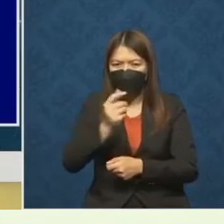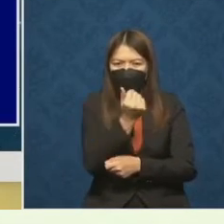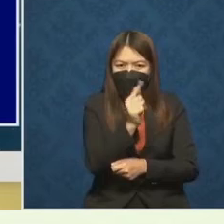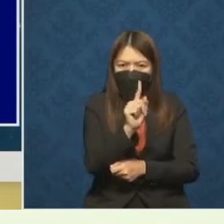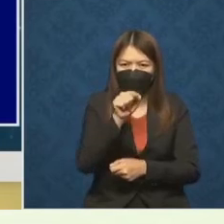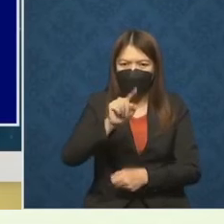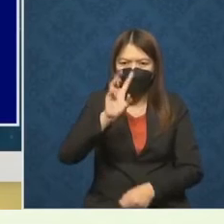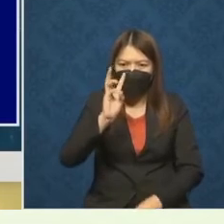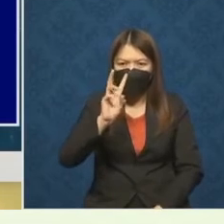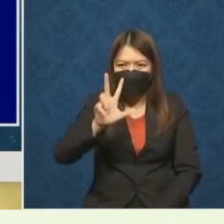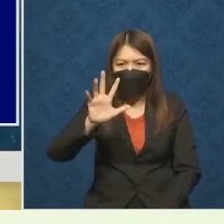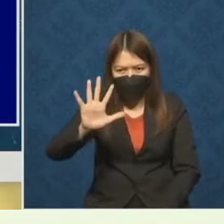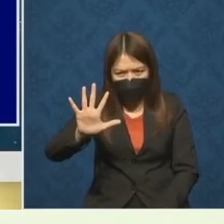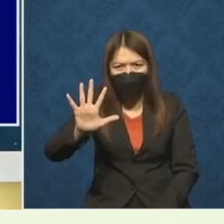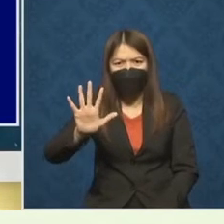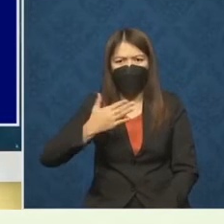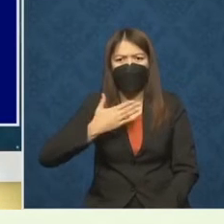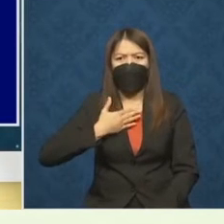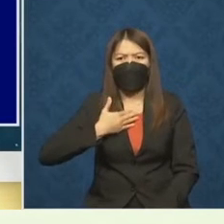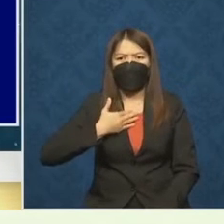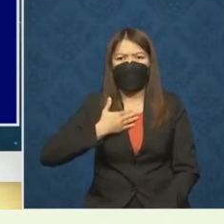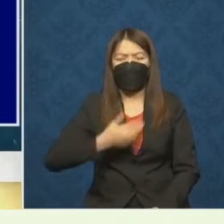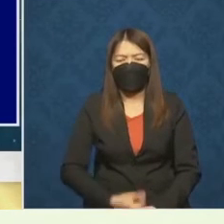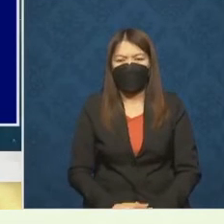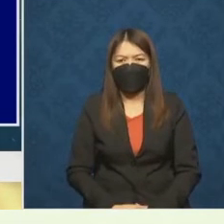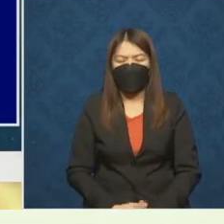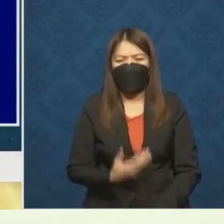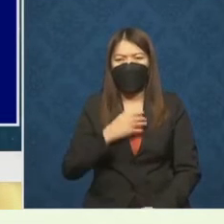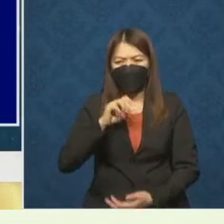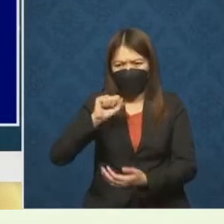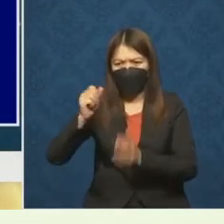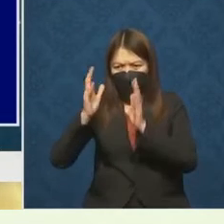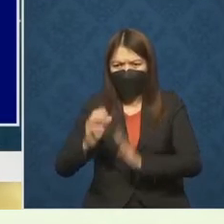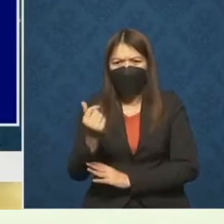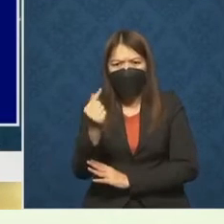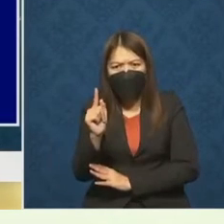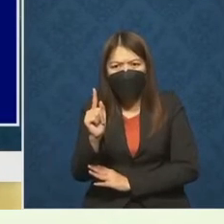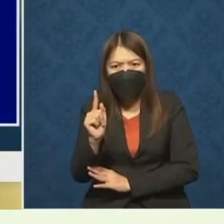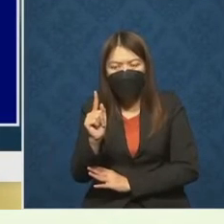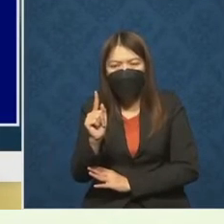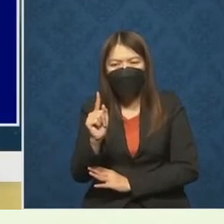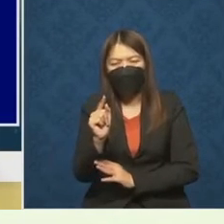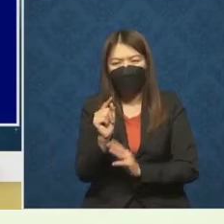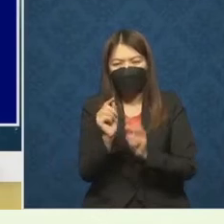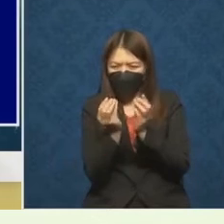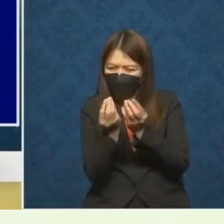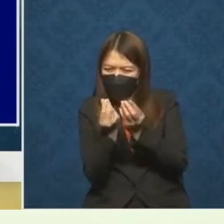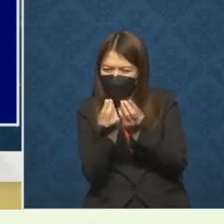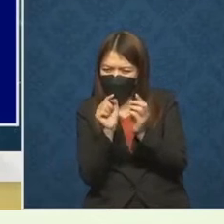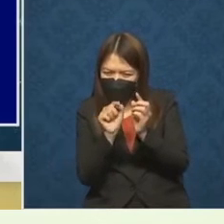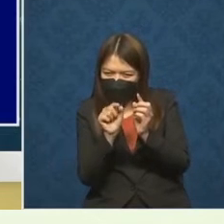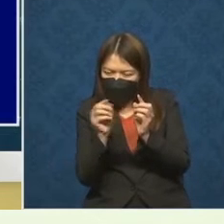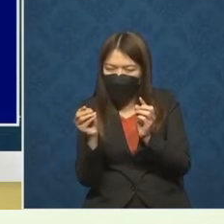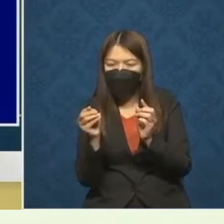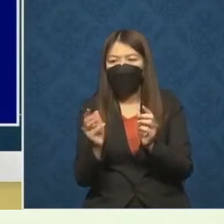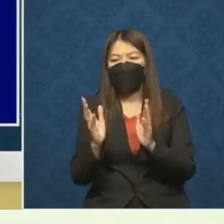11.35 นะครับผมย้ำตรงนี้แต่ที่ผมจะได้ส.ส.11คนเอาเศษไปเลยไม่ว่ากันนะฮะแต่ก็ได้มาแ